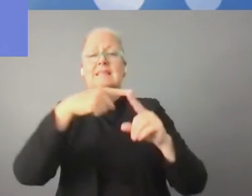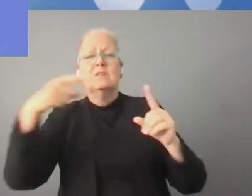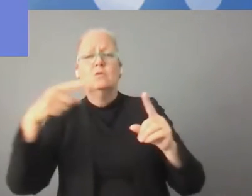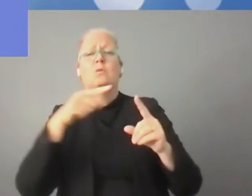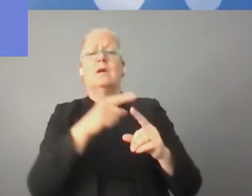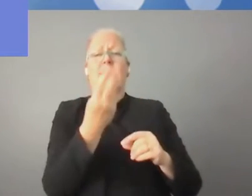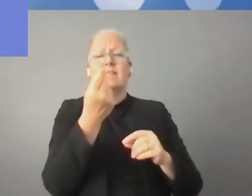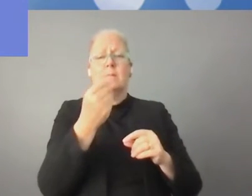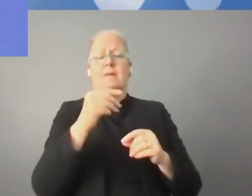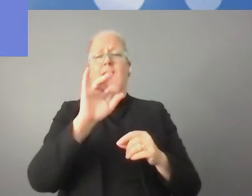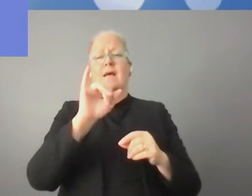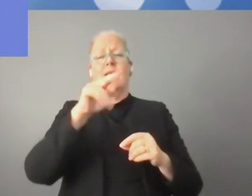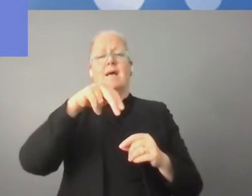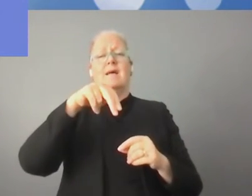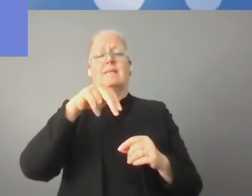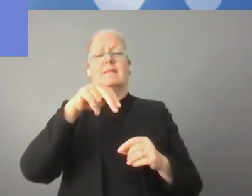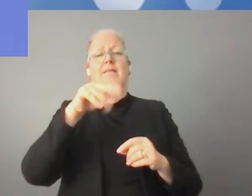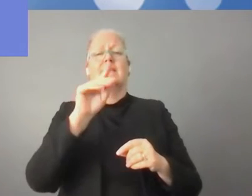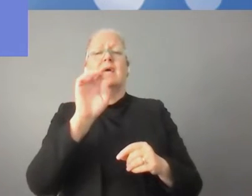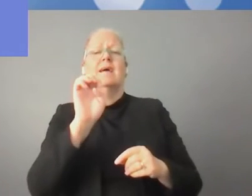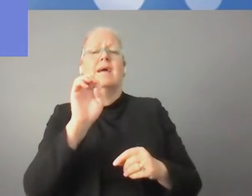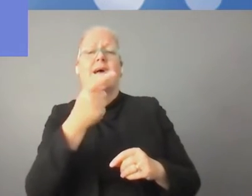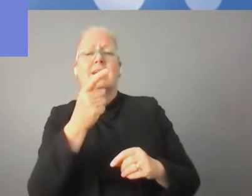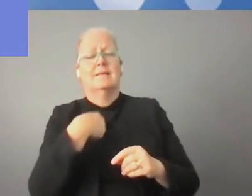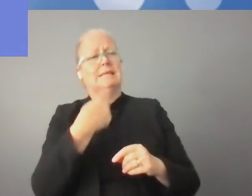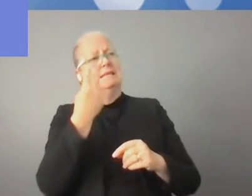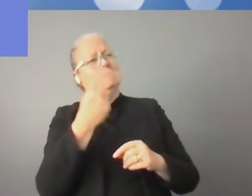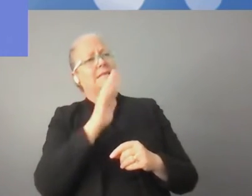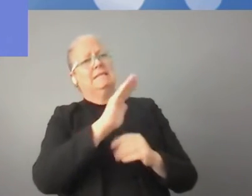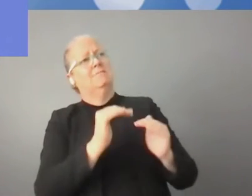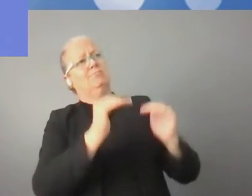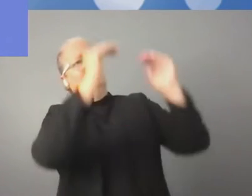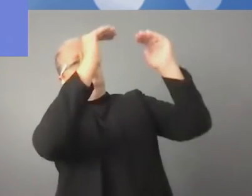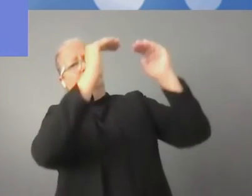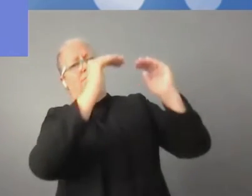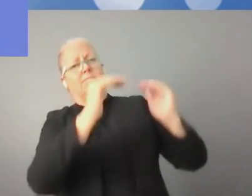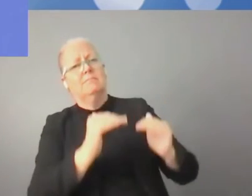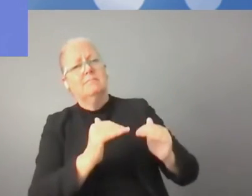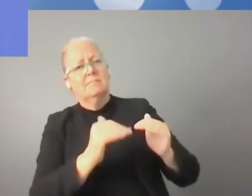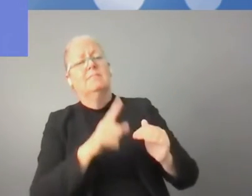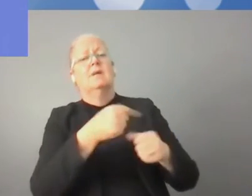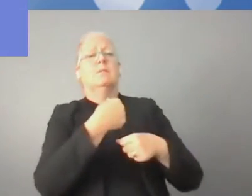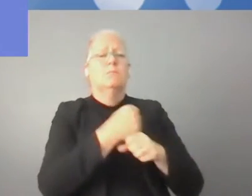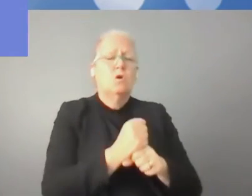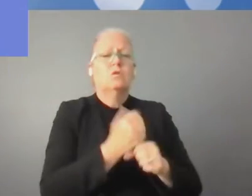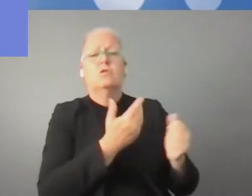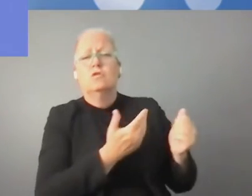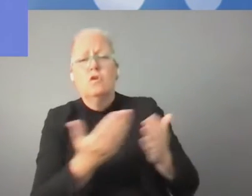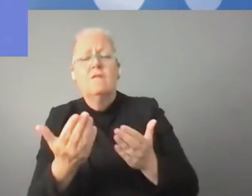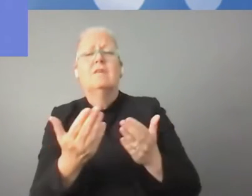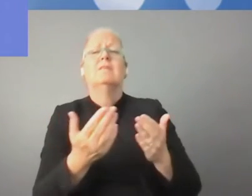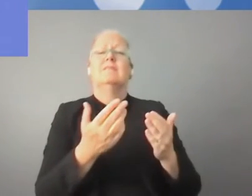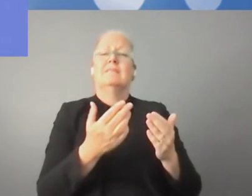о том, что это идет немного медленнее, чем мы бы ожидали. Значит, мы